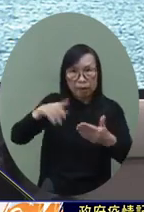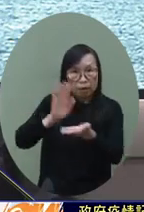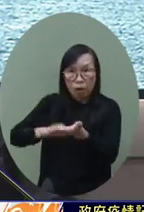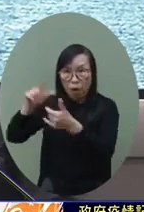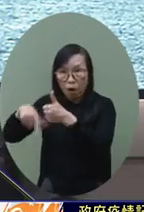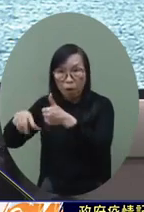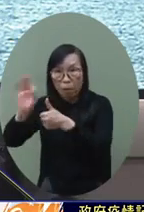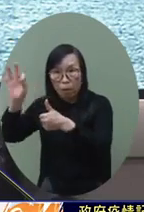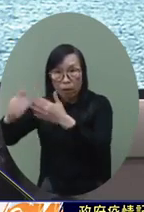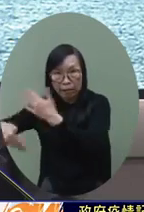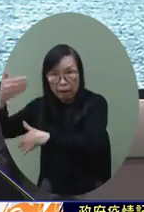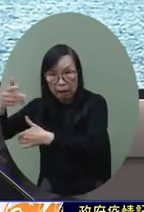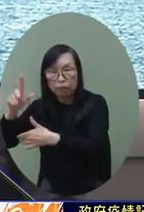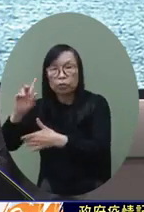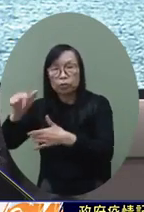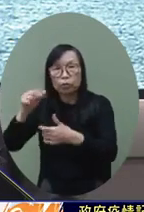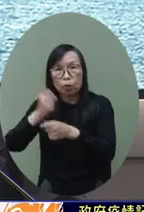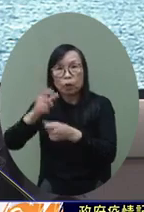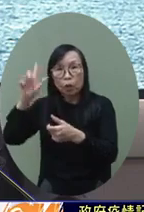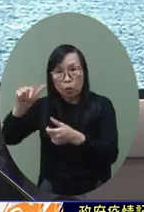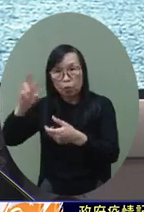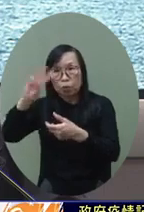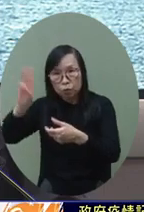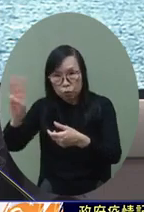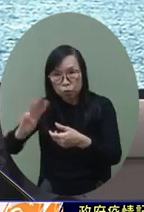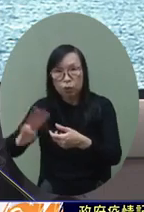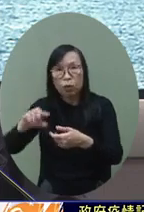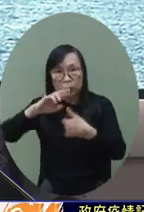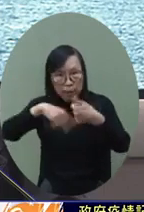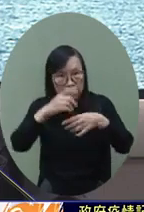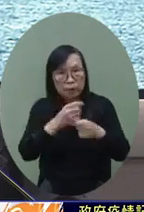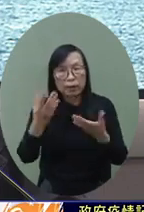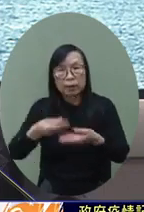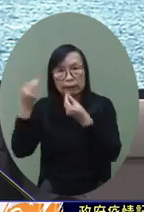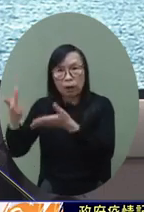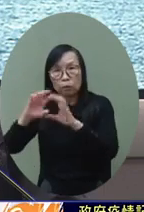嘅大廈都進行污水測試。咁呢個係個團隊去決定嘅。